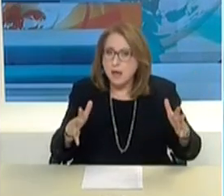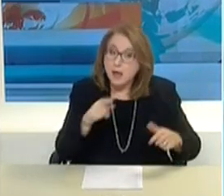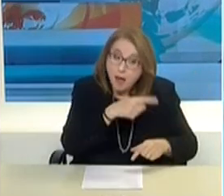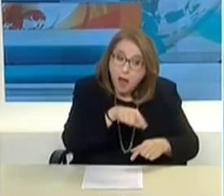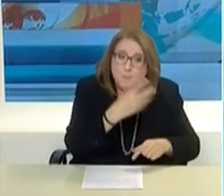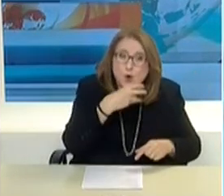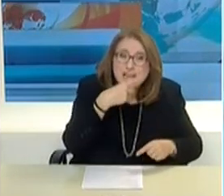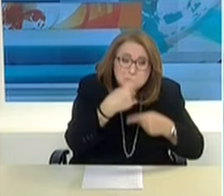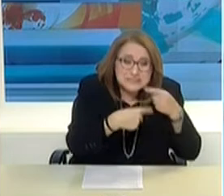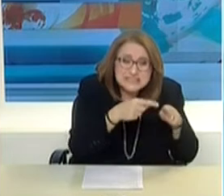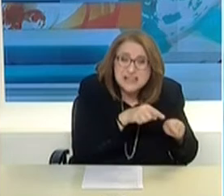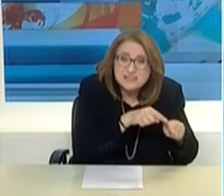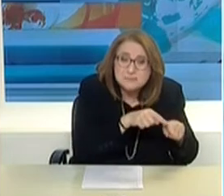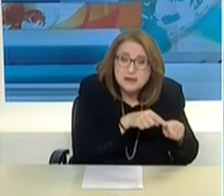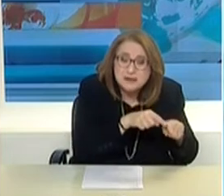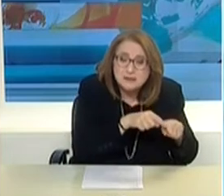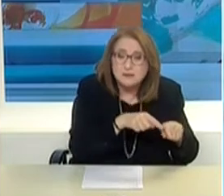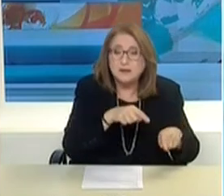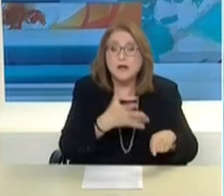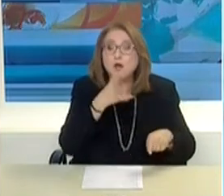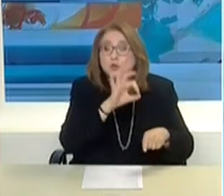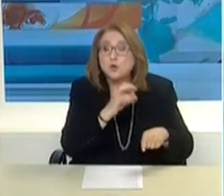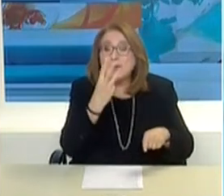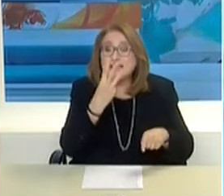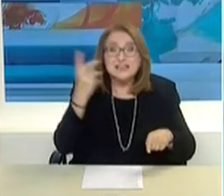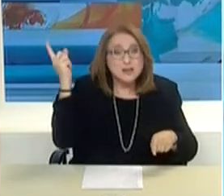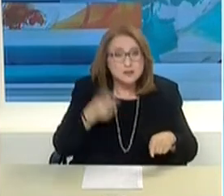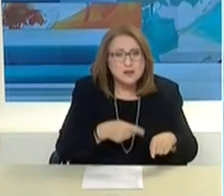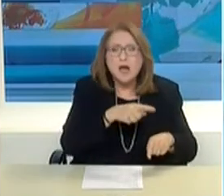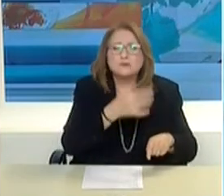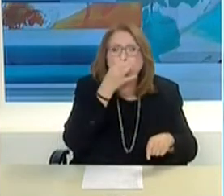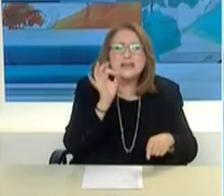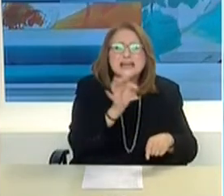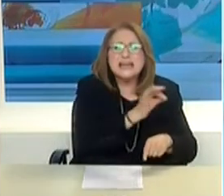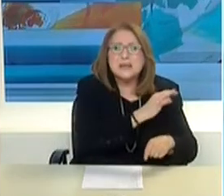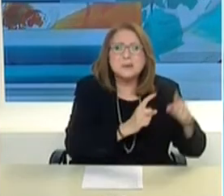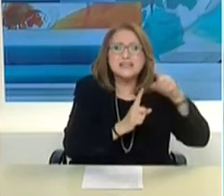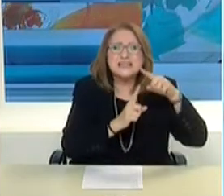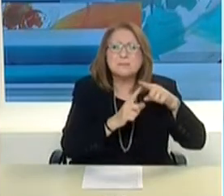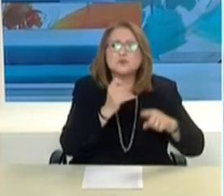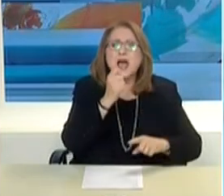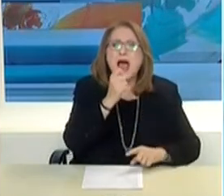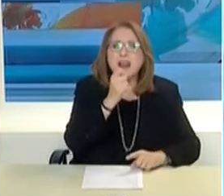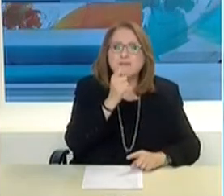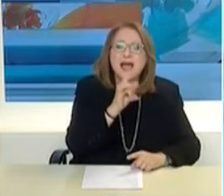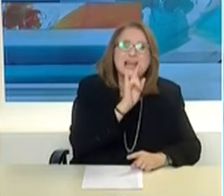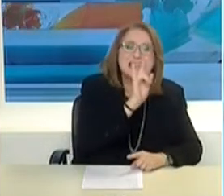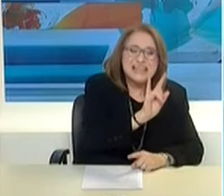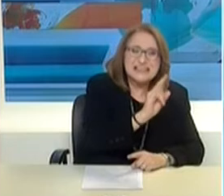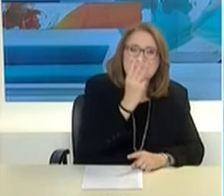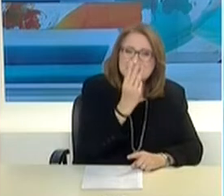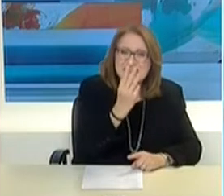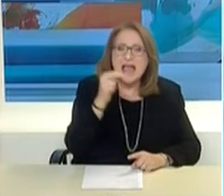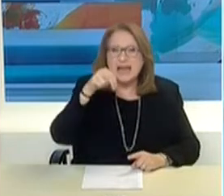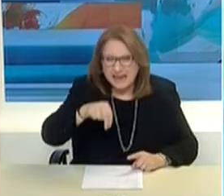Το 93% των περιπτώσεων γρίπης φέτος οφειλόταν στον ιό γρίπης τύπου Α και ιδιαίτερα στον τύπο Ι3Ν2